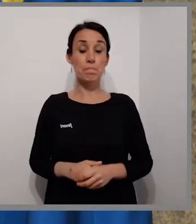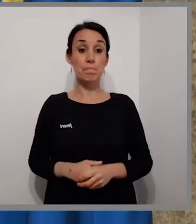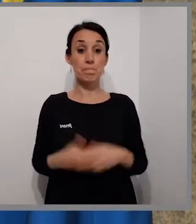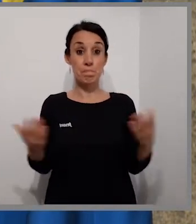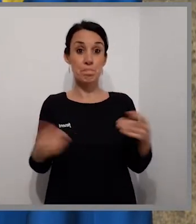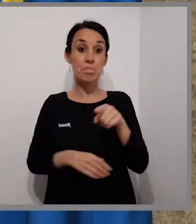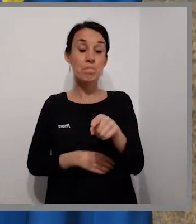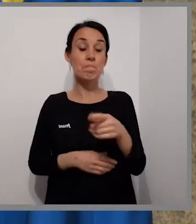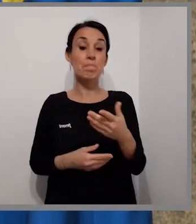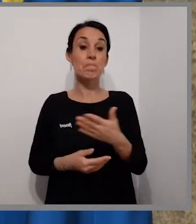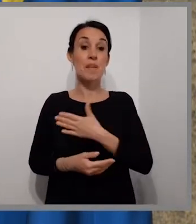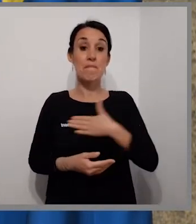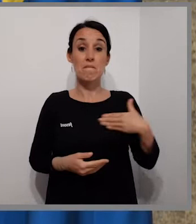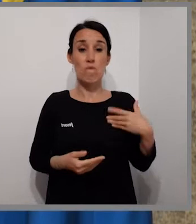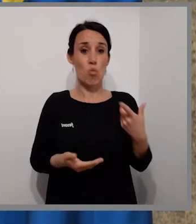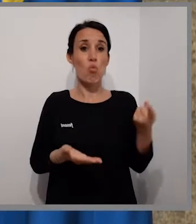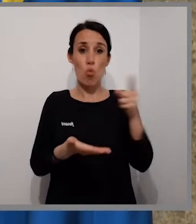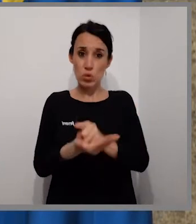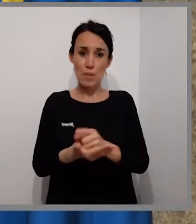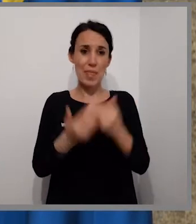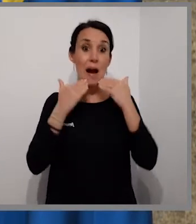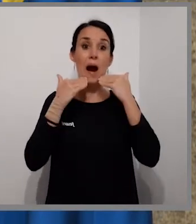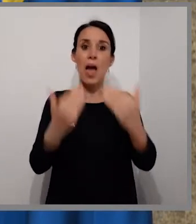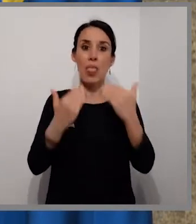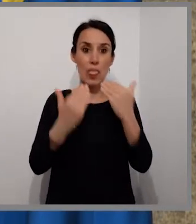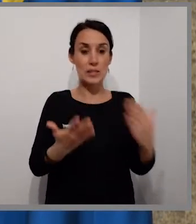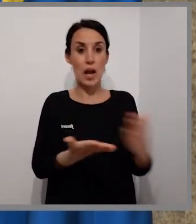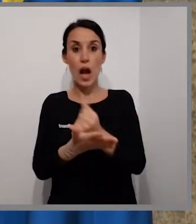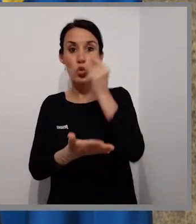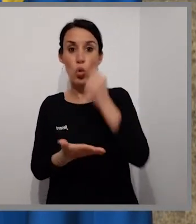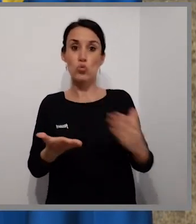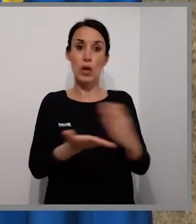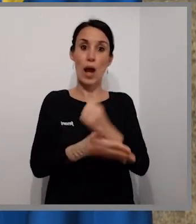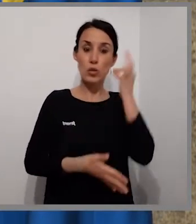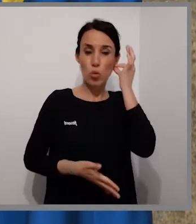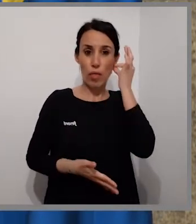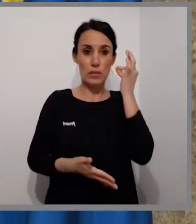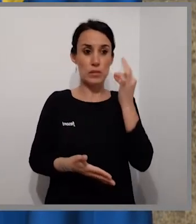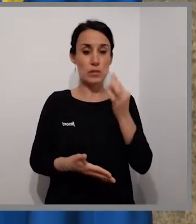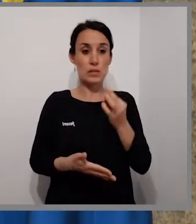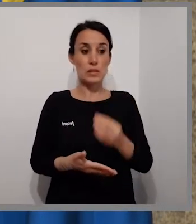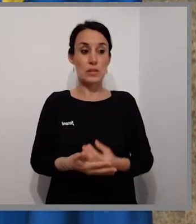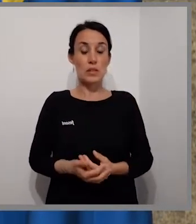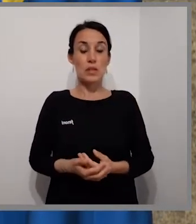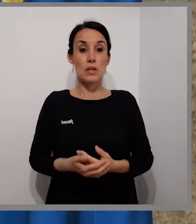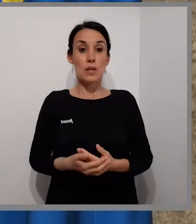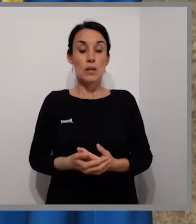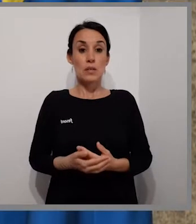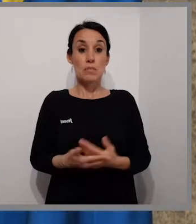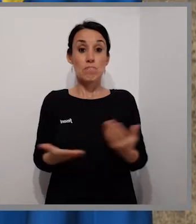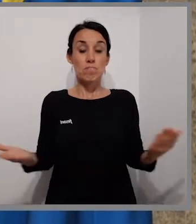Des d'aquesta perspectiva, vull reiterar-los l'agraïment a tots i a totes, dient-los